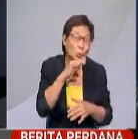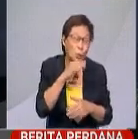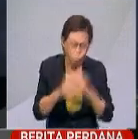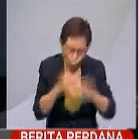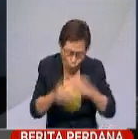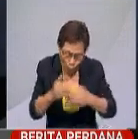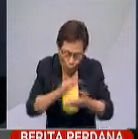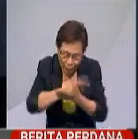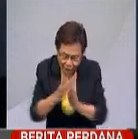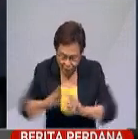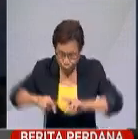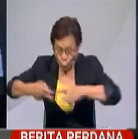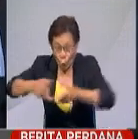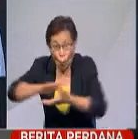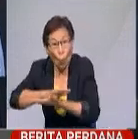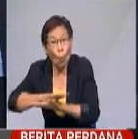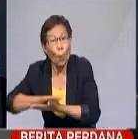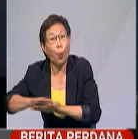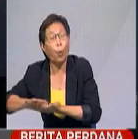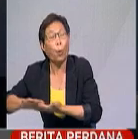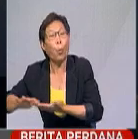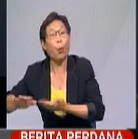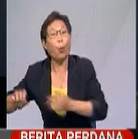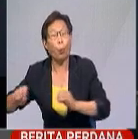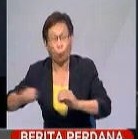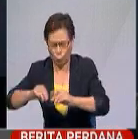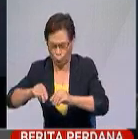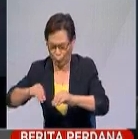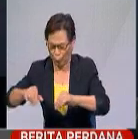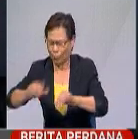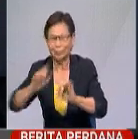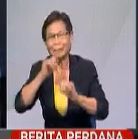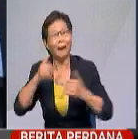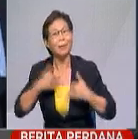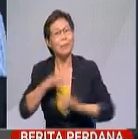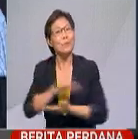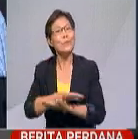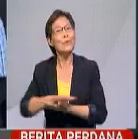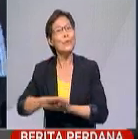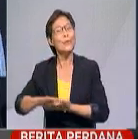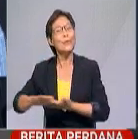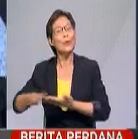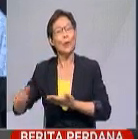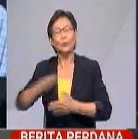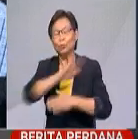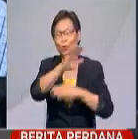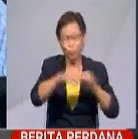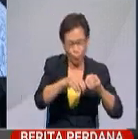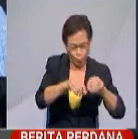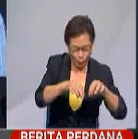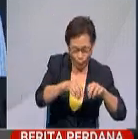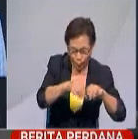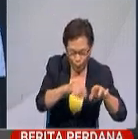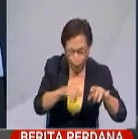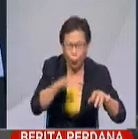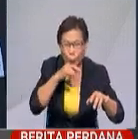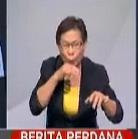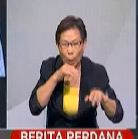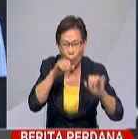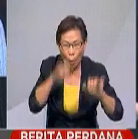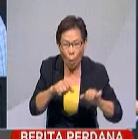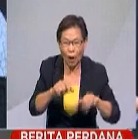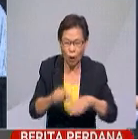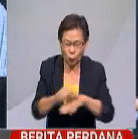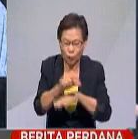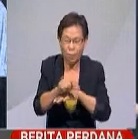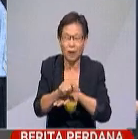jadi jernih. Tak ada lagi ada sediment apa semua hilang. Sediment itu pun katanya boleh